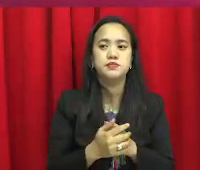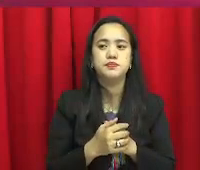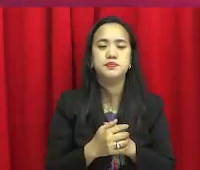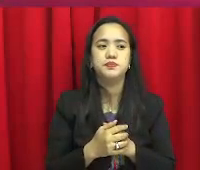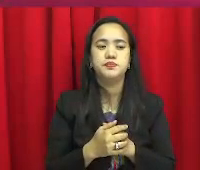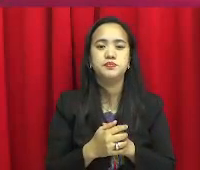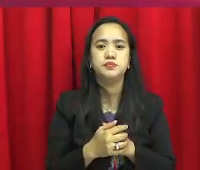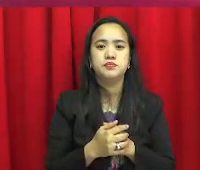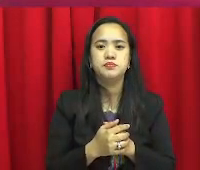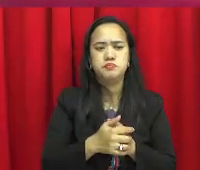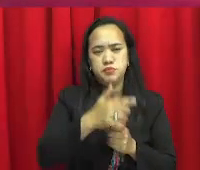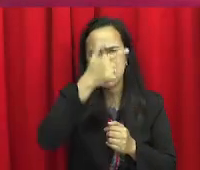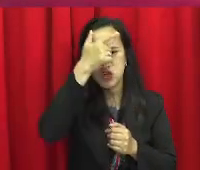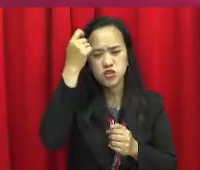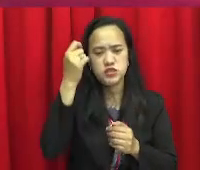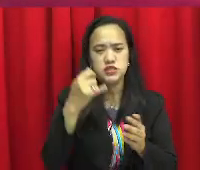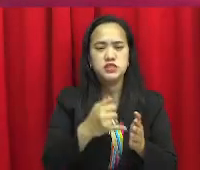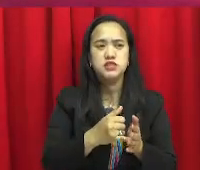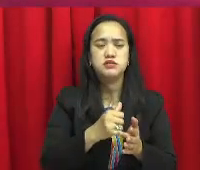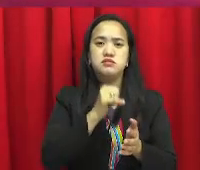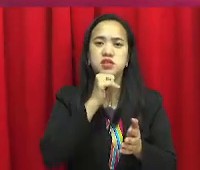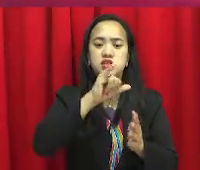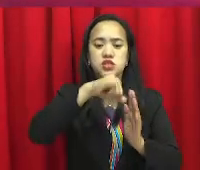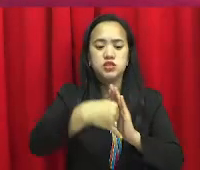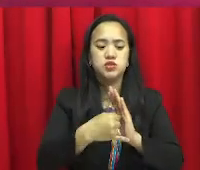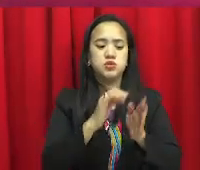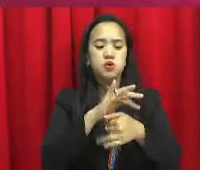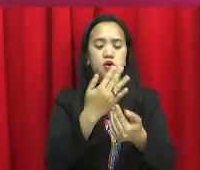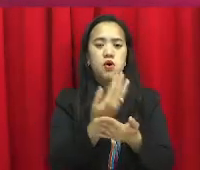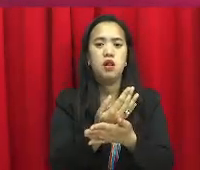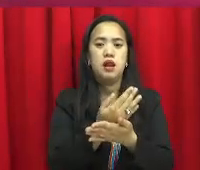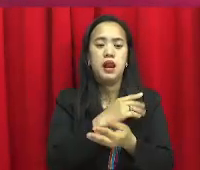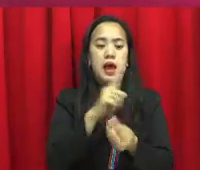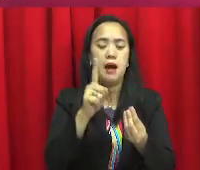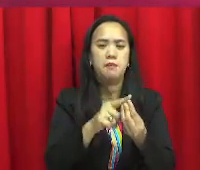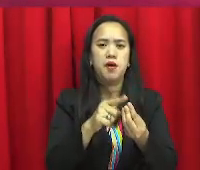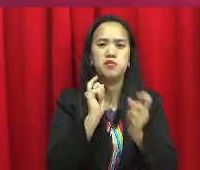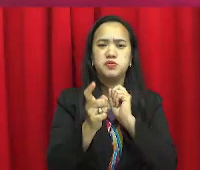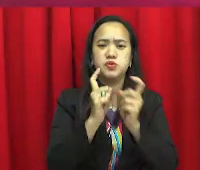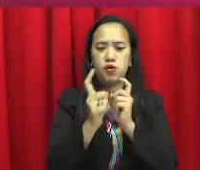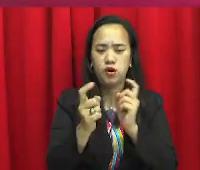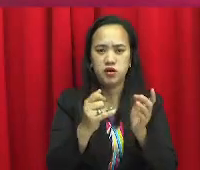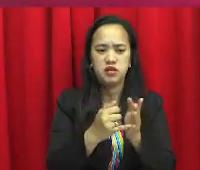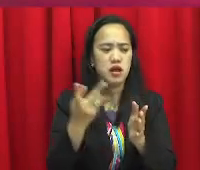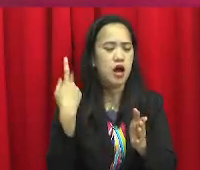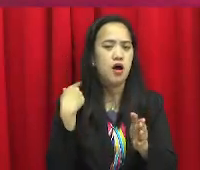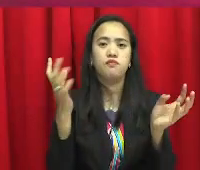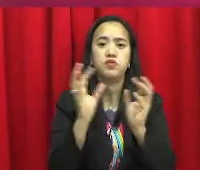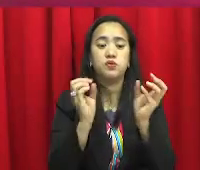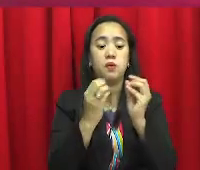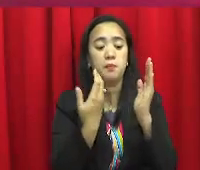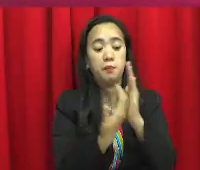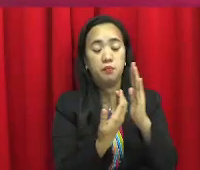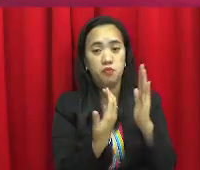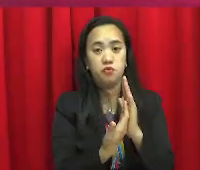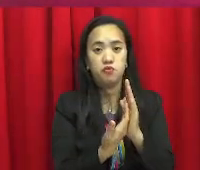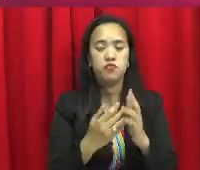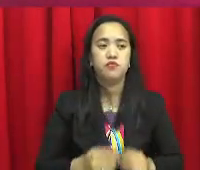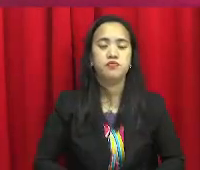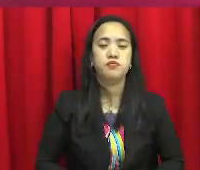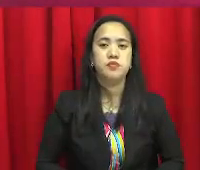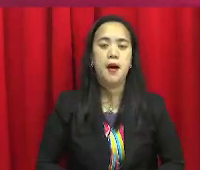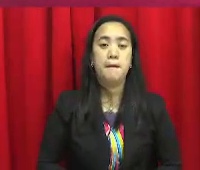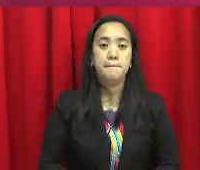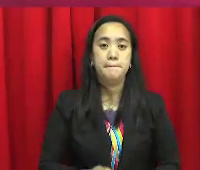na lang, talk na lang, parang mga sabi-sabi na lang, parang walang katotohanan, parang sinasabi natin, ay noon siguro,